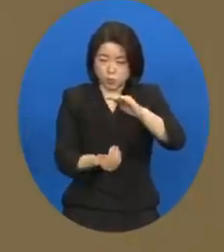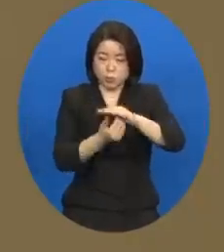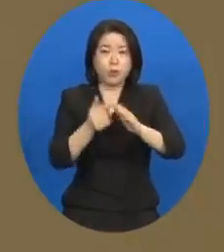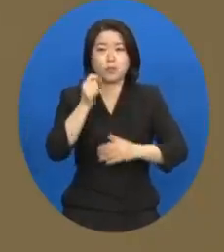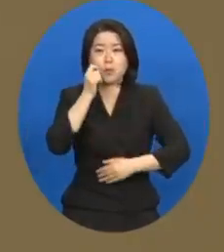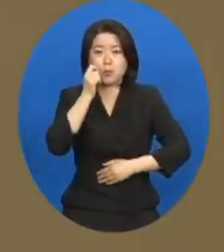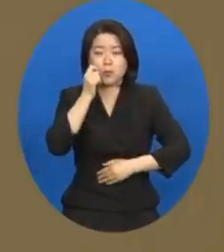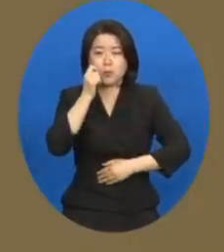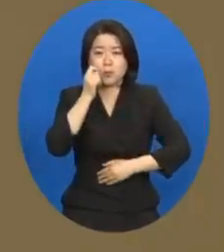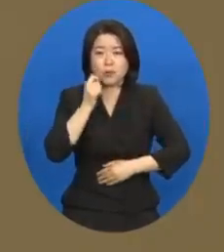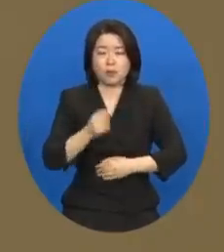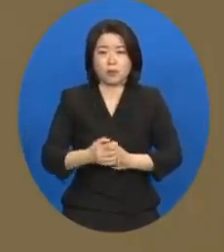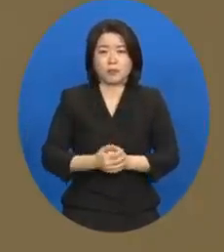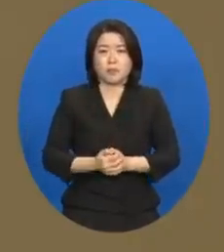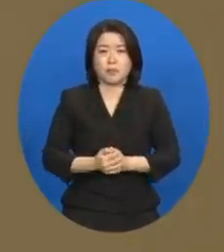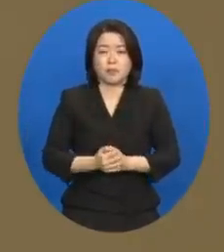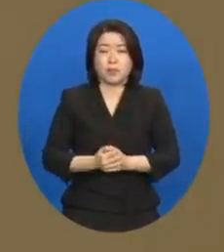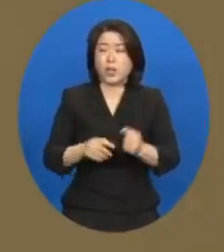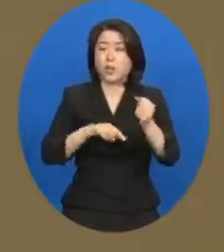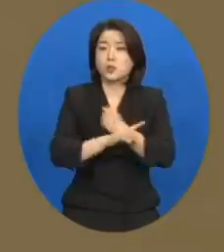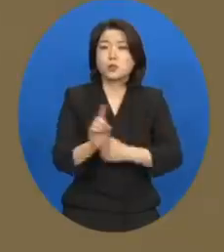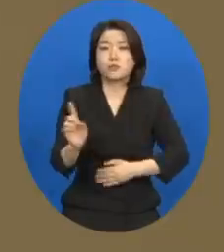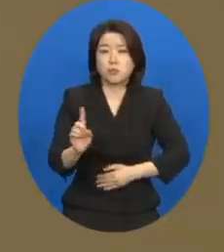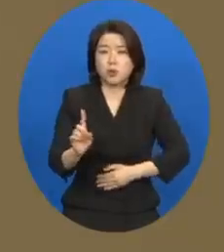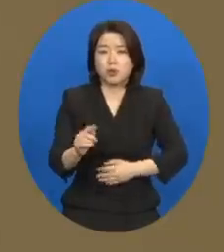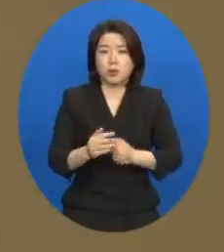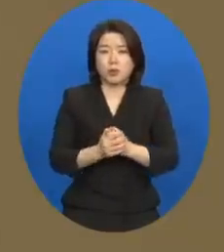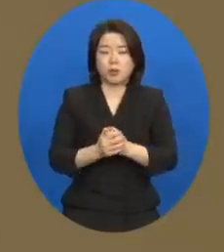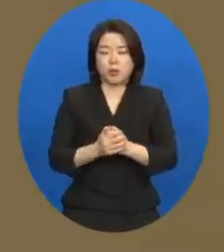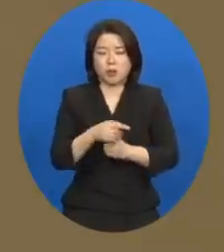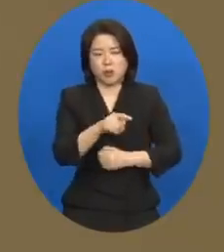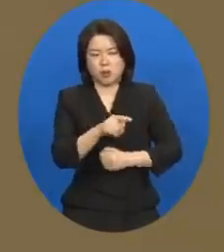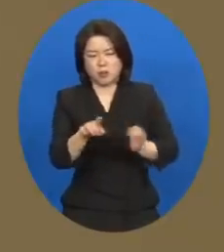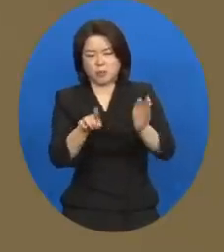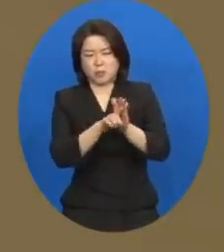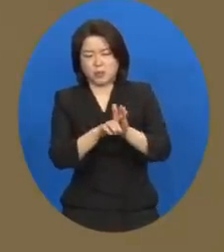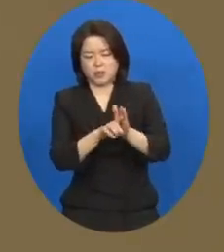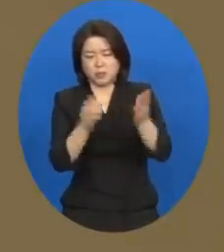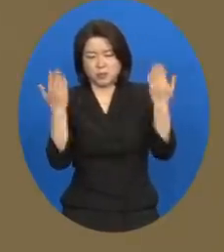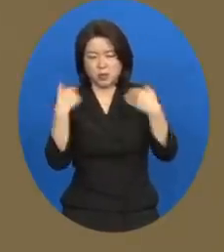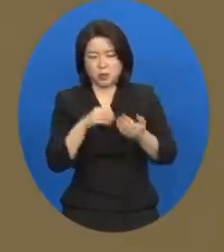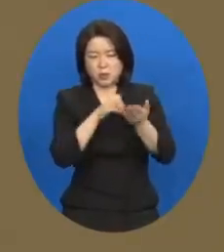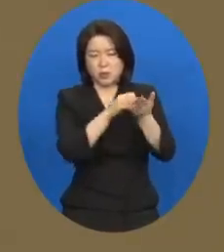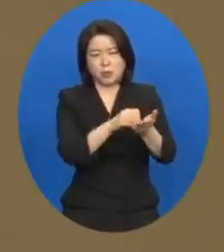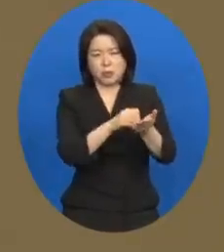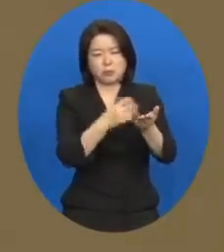되었대요. 이유는요? 별로 매력이 없으니까요.